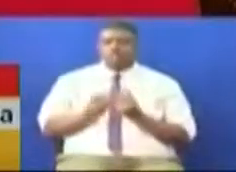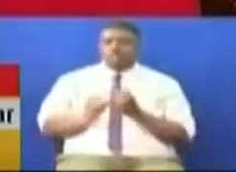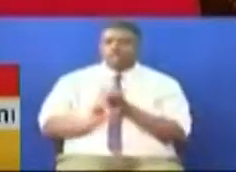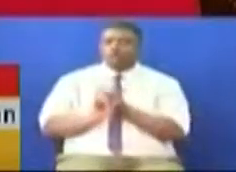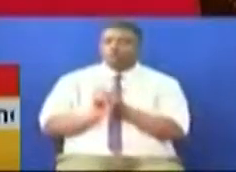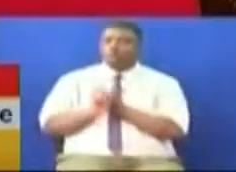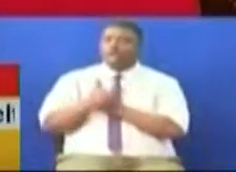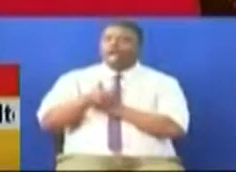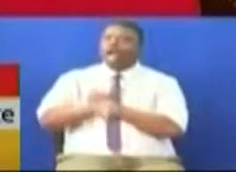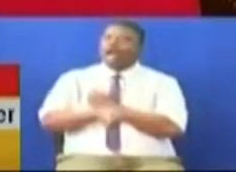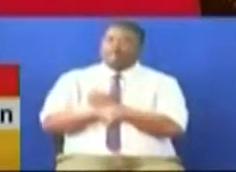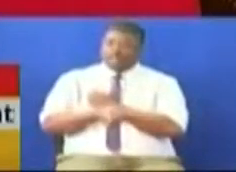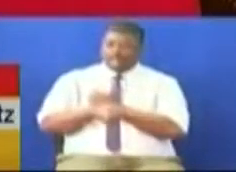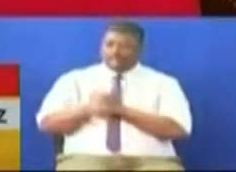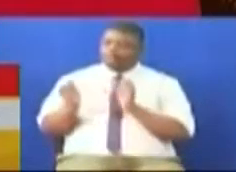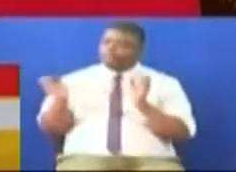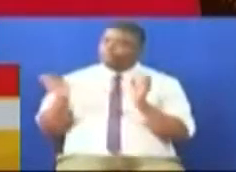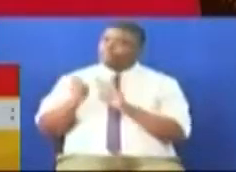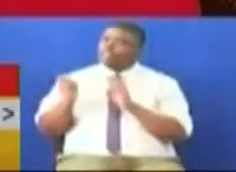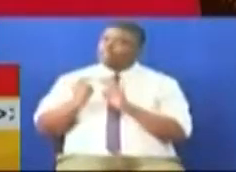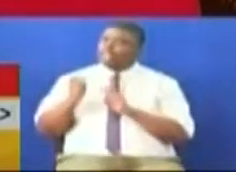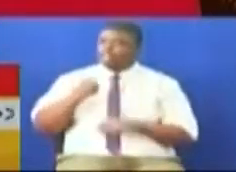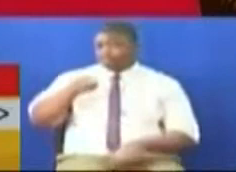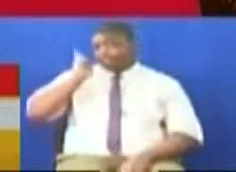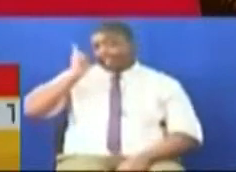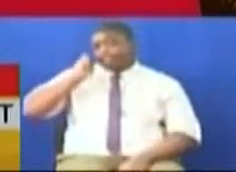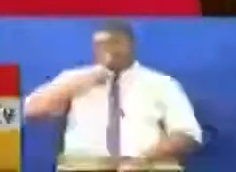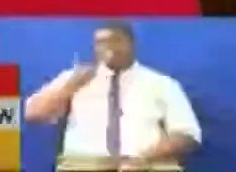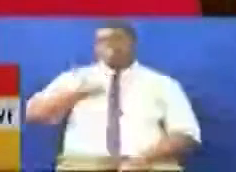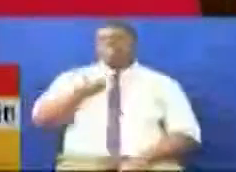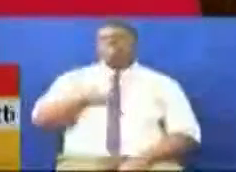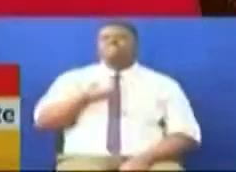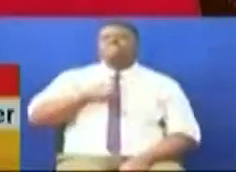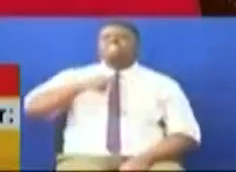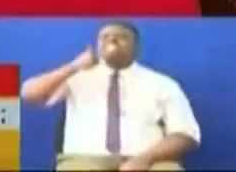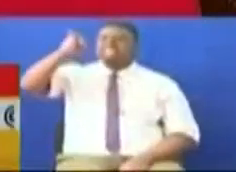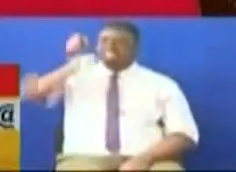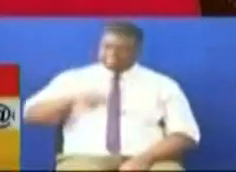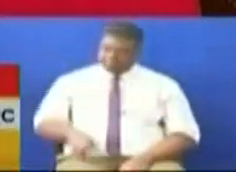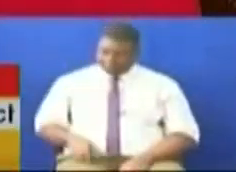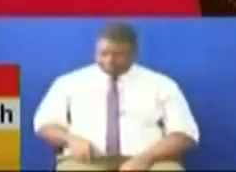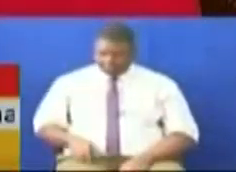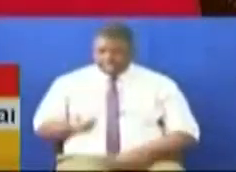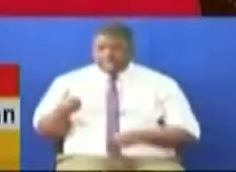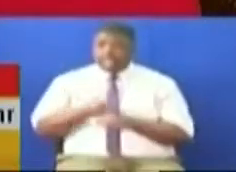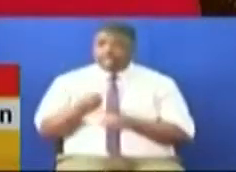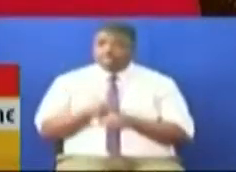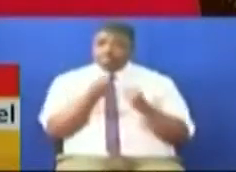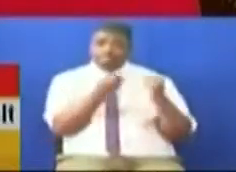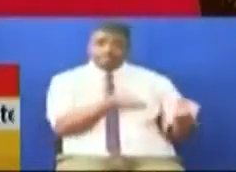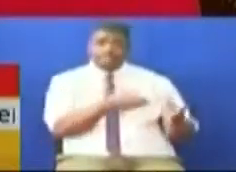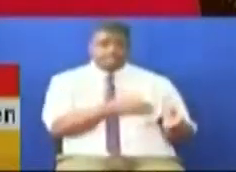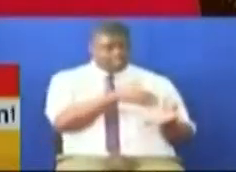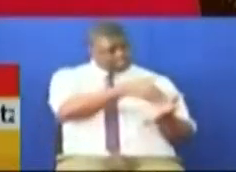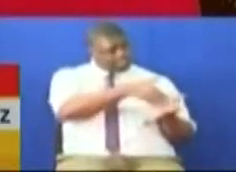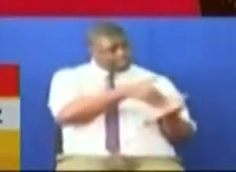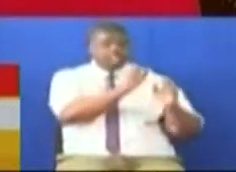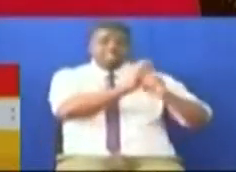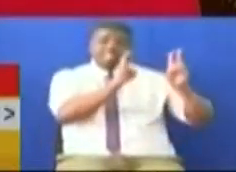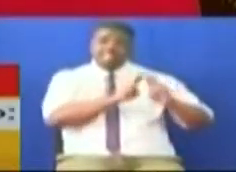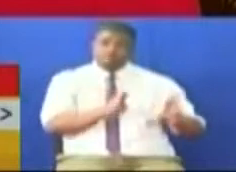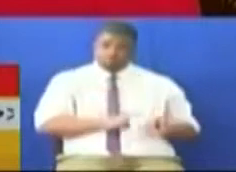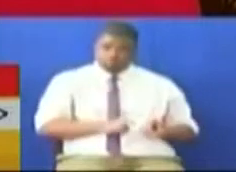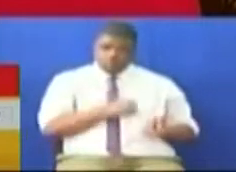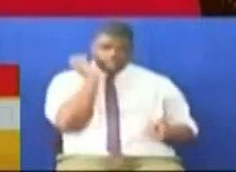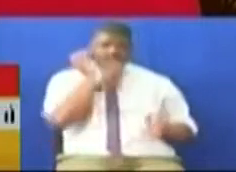changamoto katika hesabu zake. REA walitoa kazi kwa kampuni ya Simek International kwa ajili ya ushauri wa